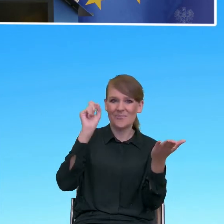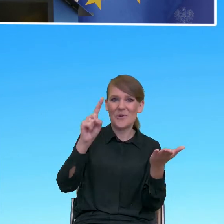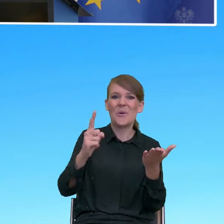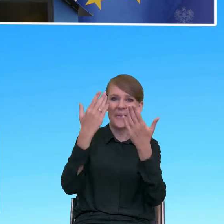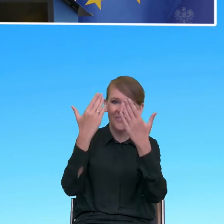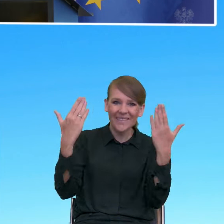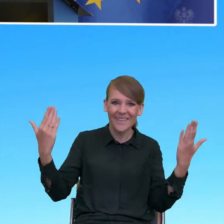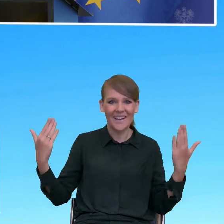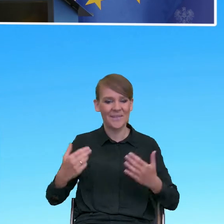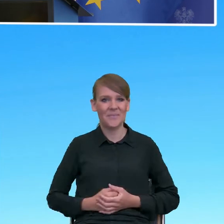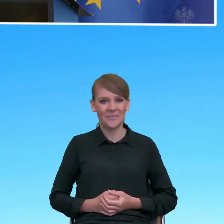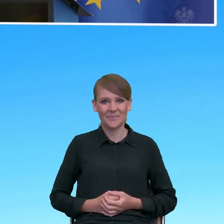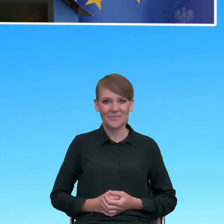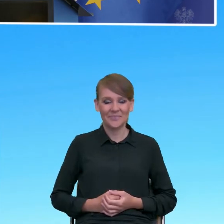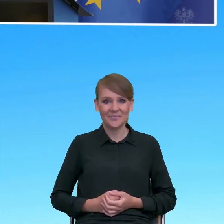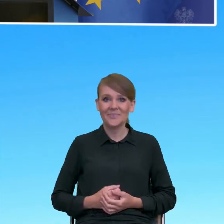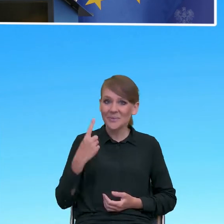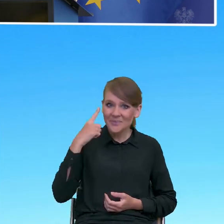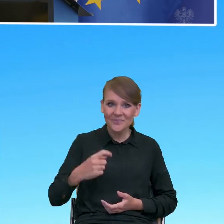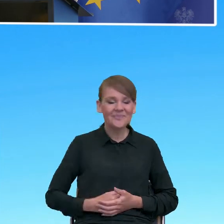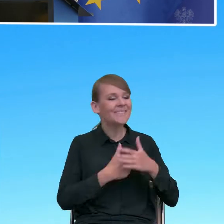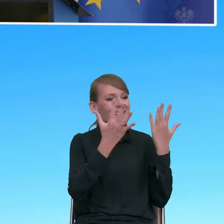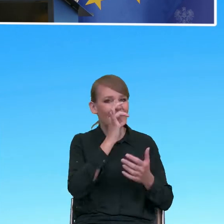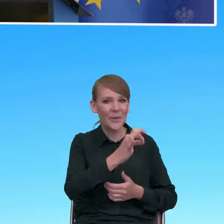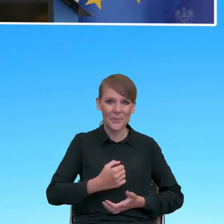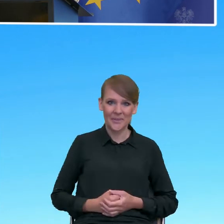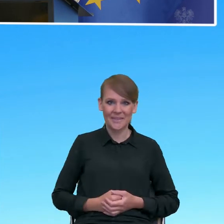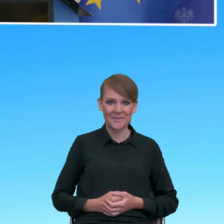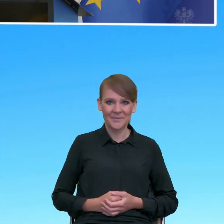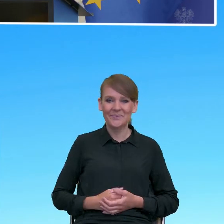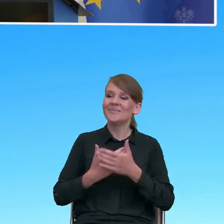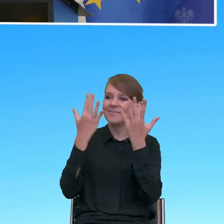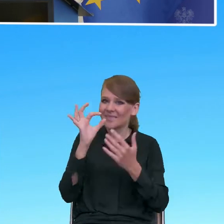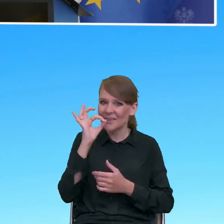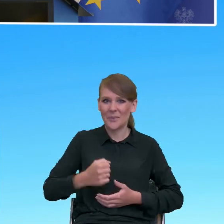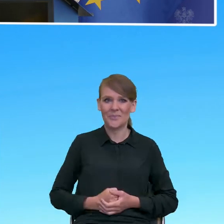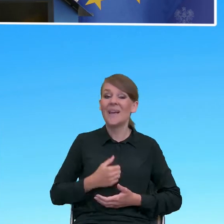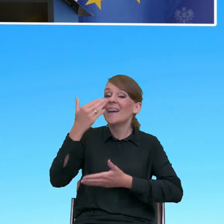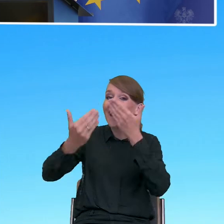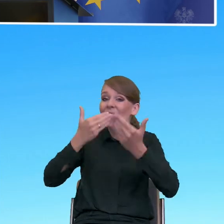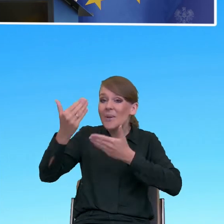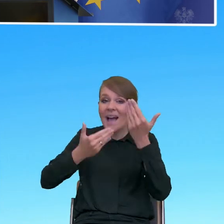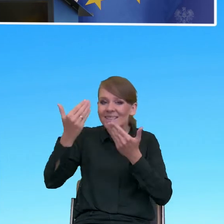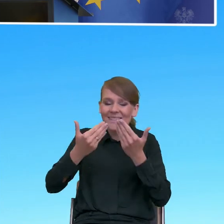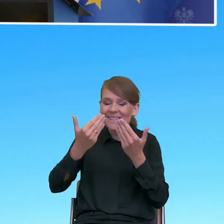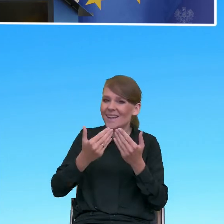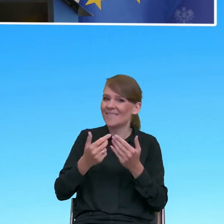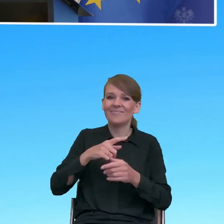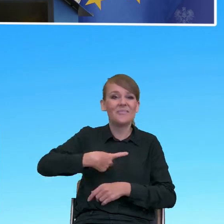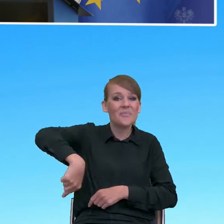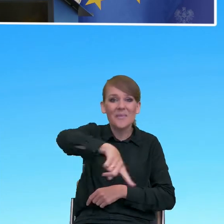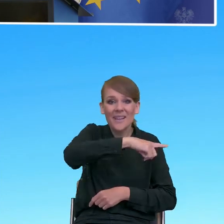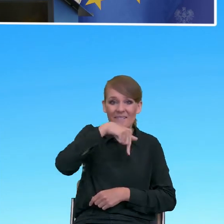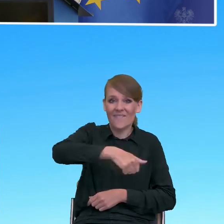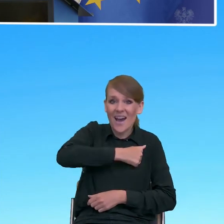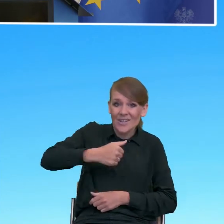Dzień dobry. Słyszycie mnie? Dzień dobry. Dzień dobry. Gratulacje, ogromne gratulacje od nas wszystkich